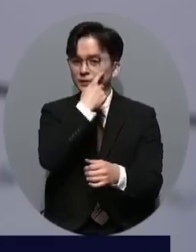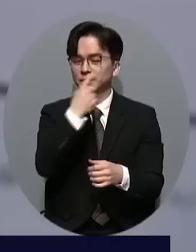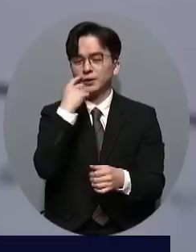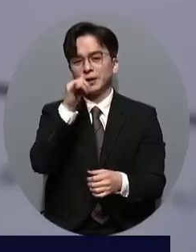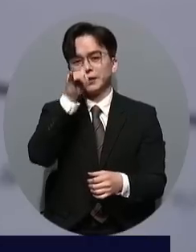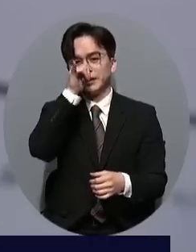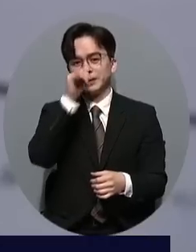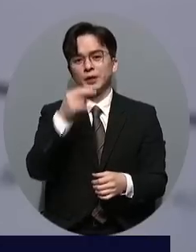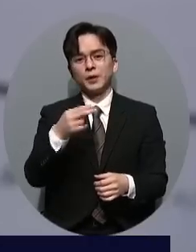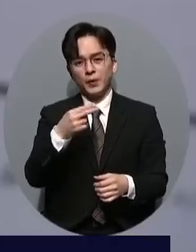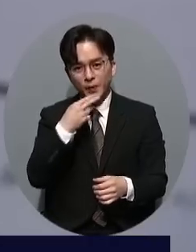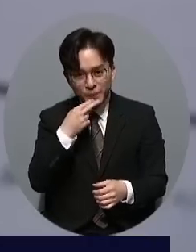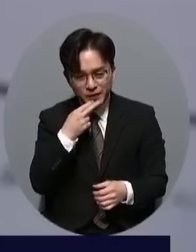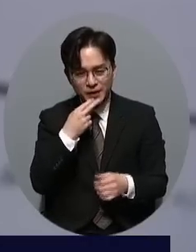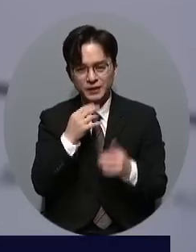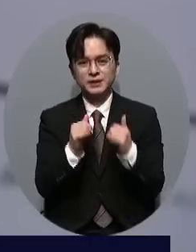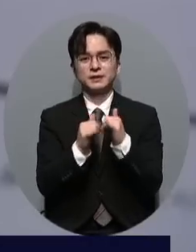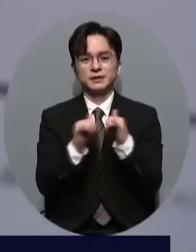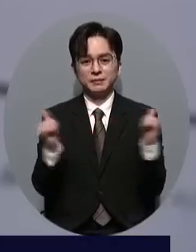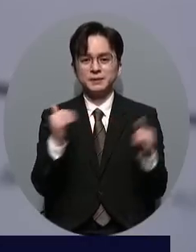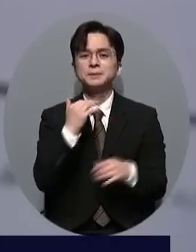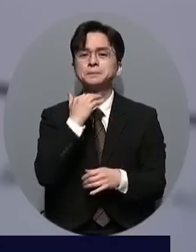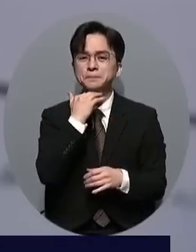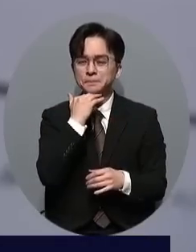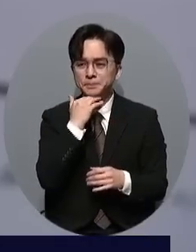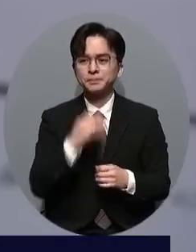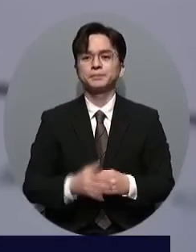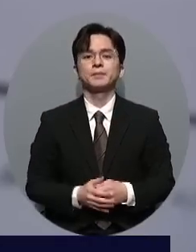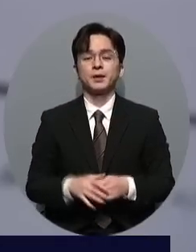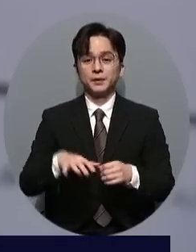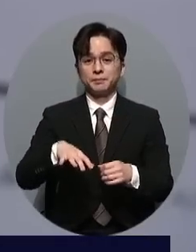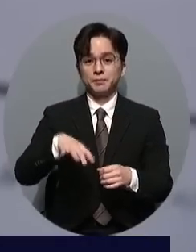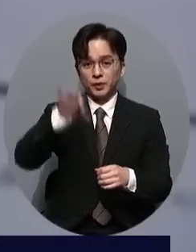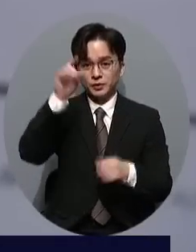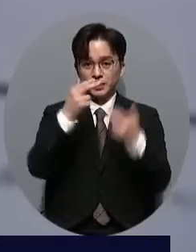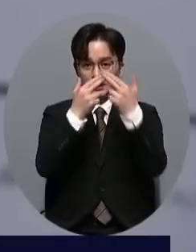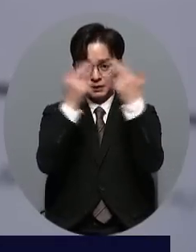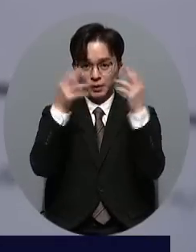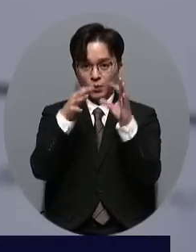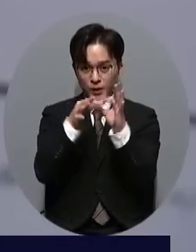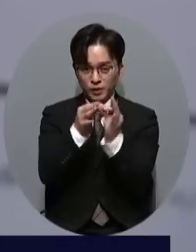대표는 어떤 공세를 취하고 있는지 정민진 기자의 기사 보시고 이야기 이어가겠습니다